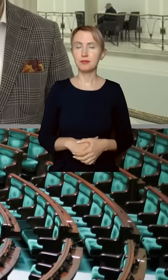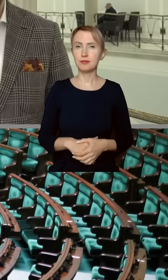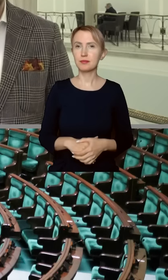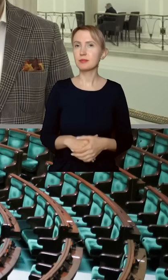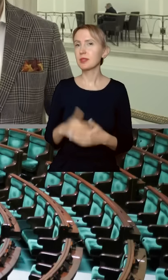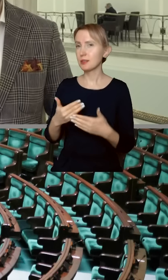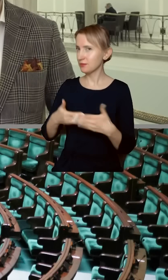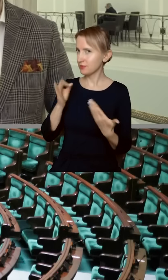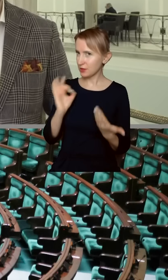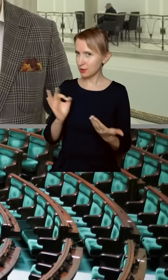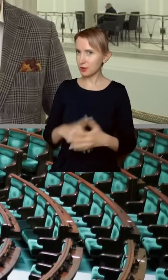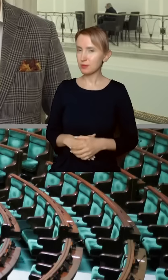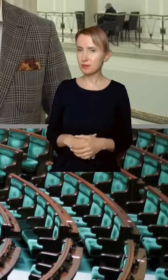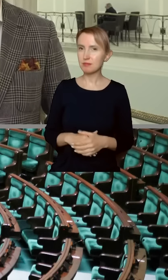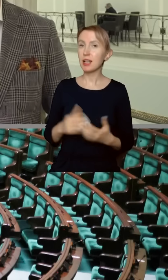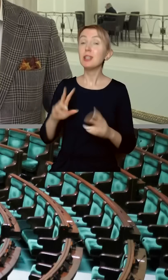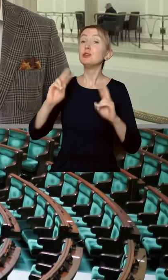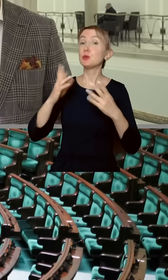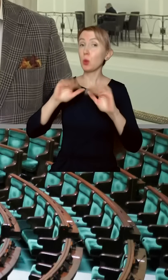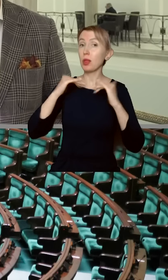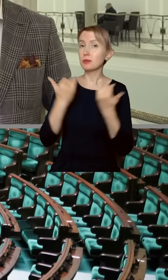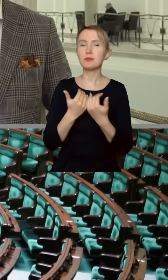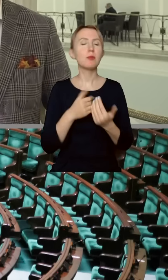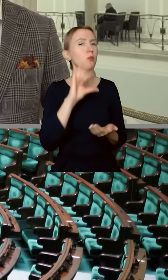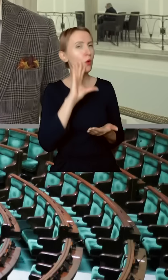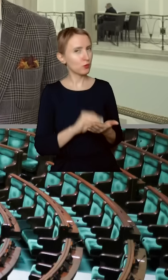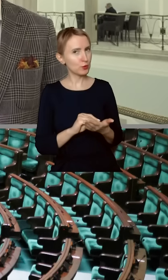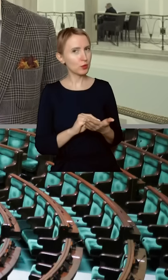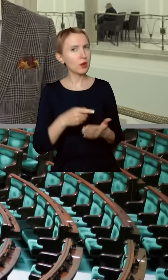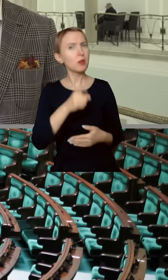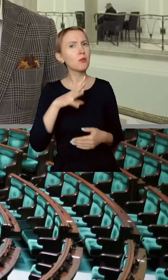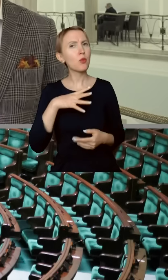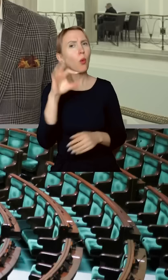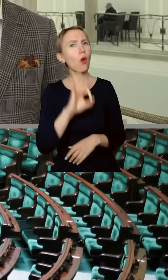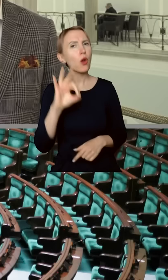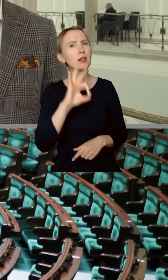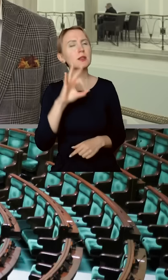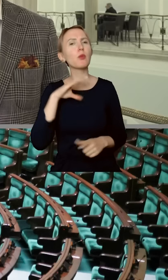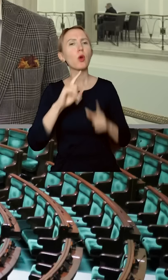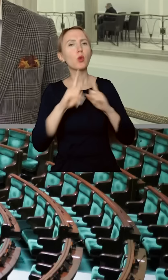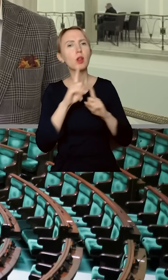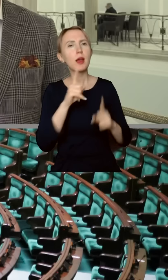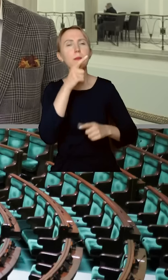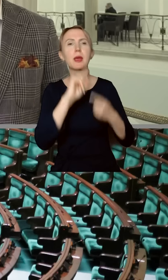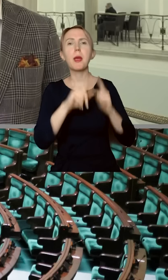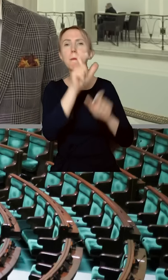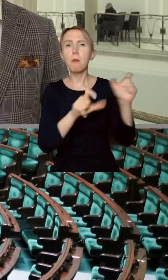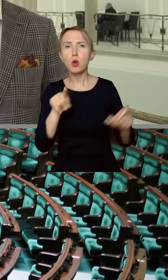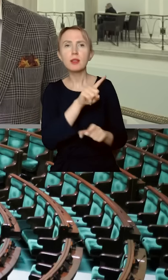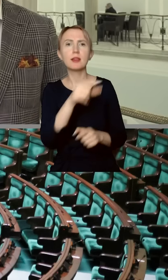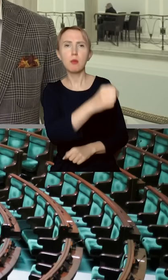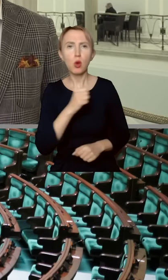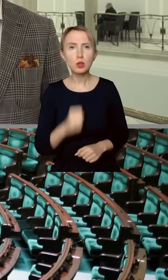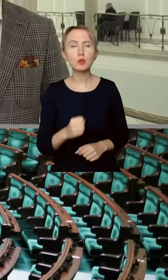Kłaniam się państwu ponownie prosto z Sejmu. Ponownie miałeś okazję rozmawiać i z politykami, z posłami,